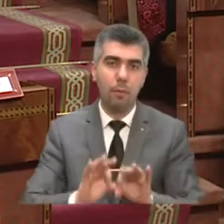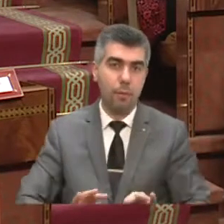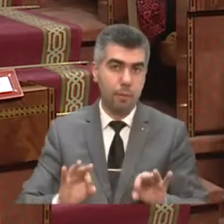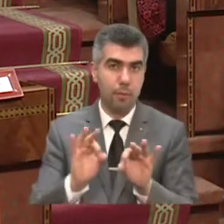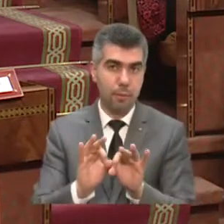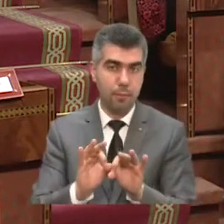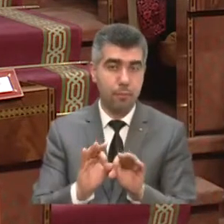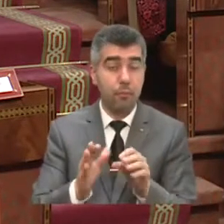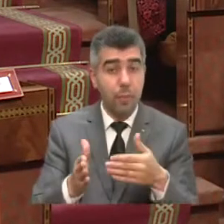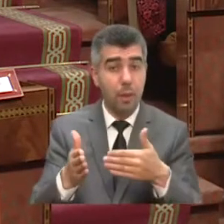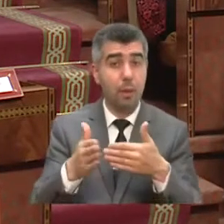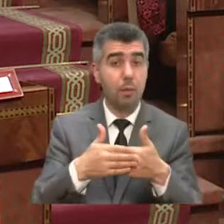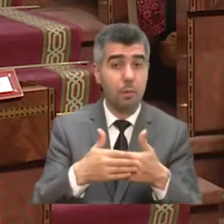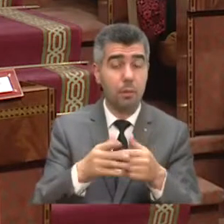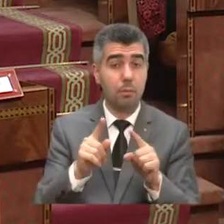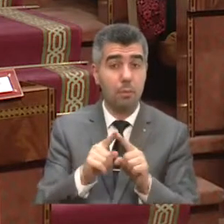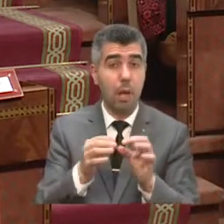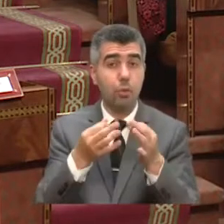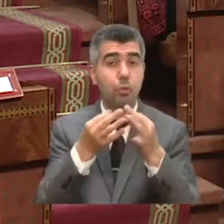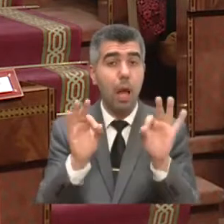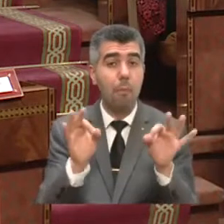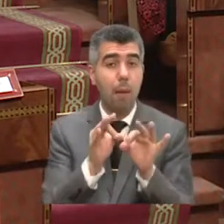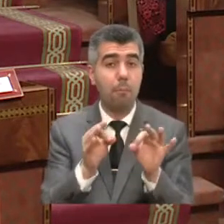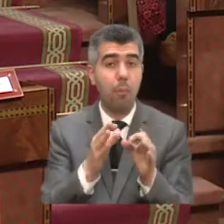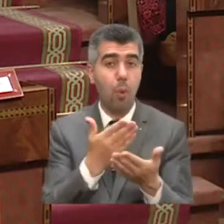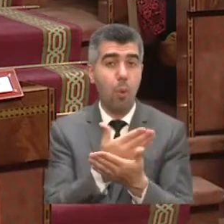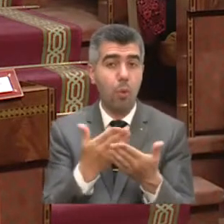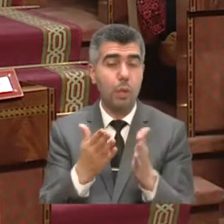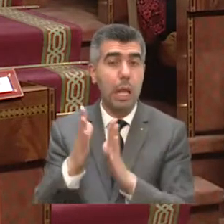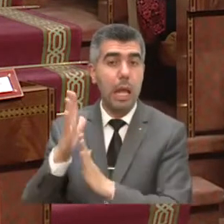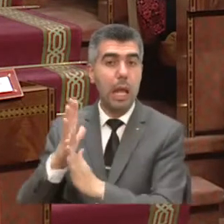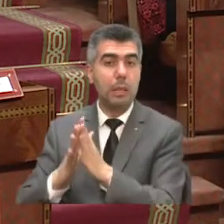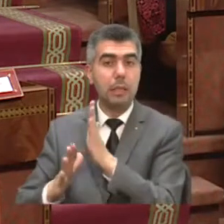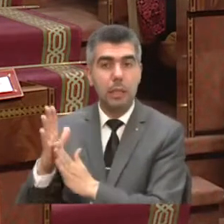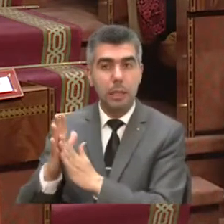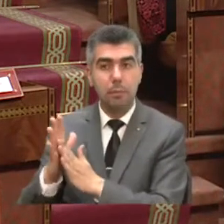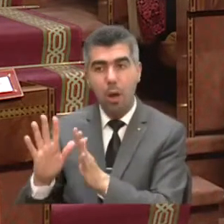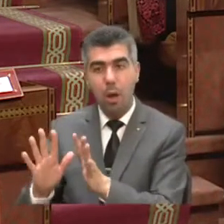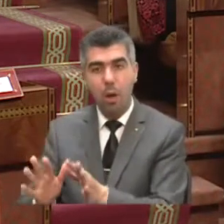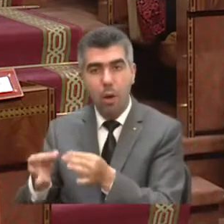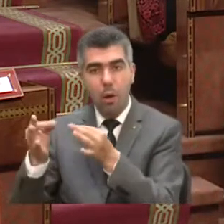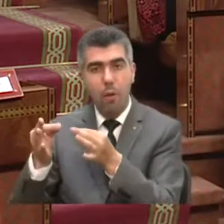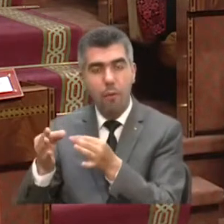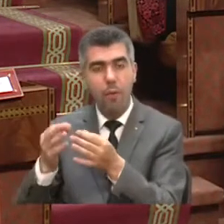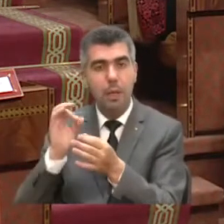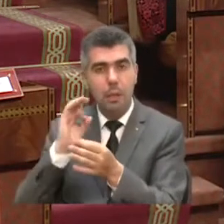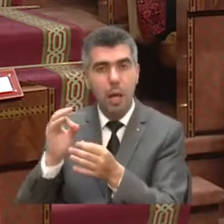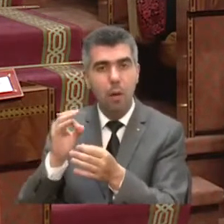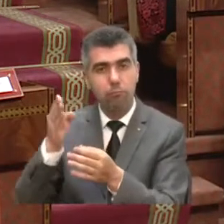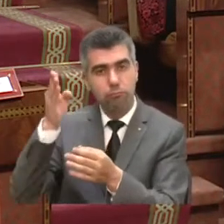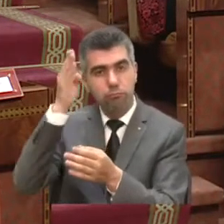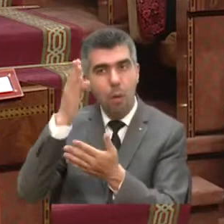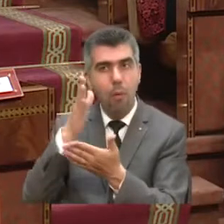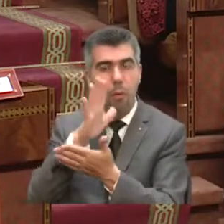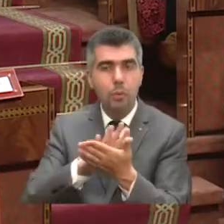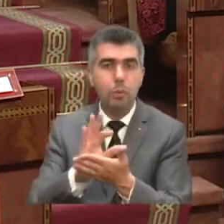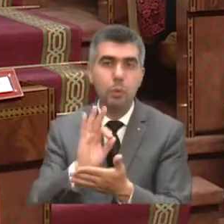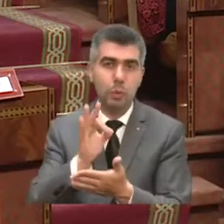لهذه المؤسسات التي كانت في الماضي مشتلا لإفراز نخب المثقفين والمبدعين في العديد من